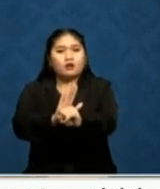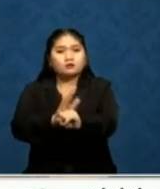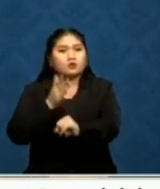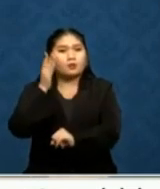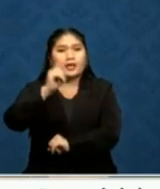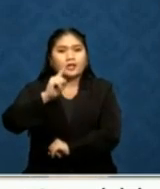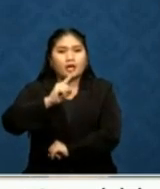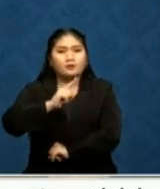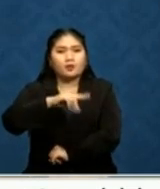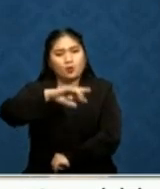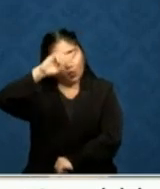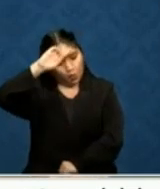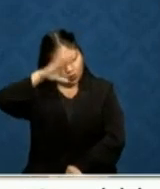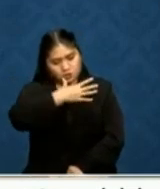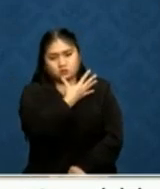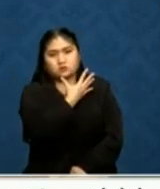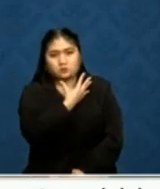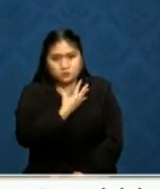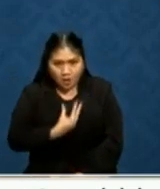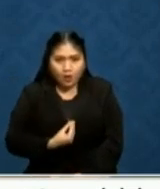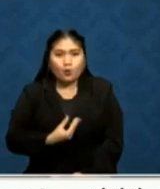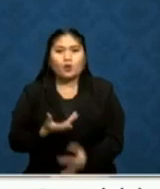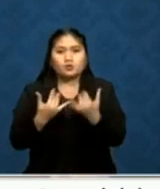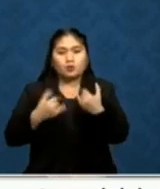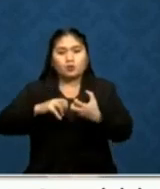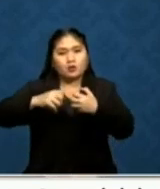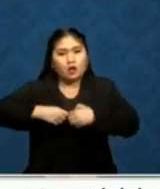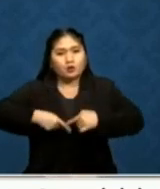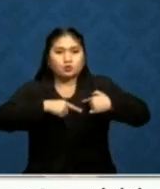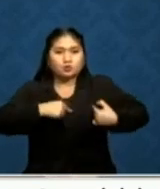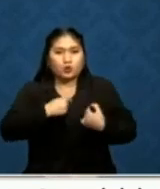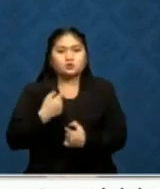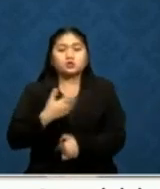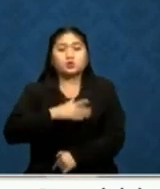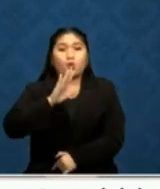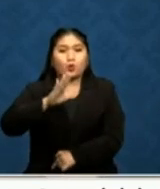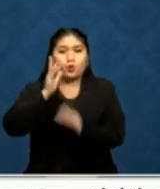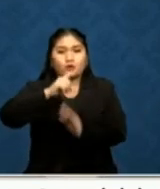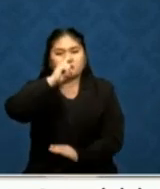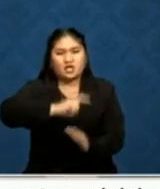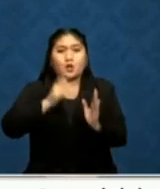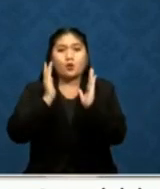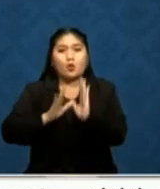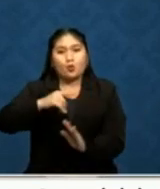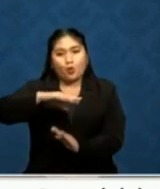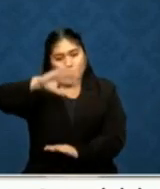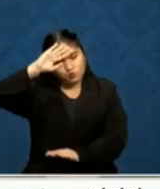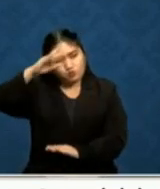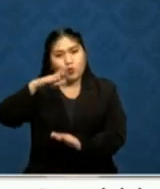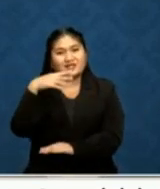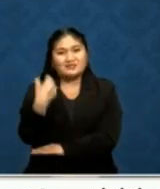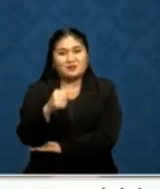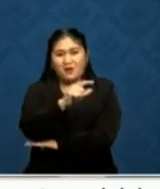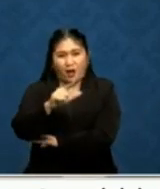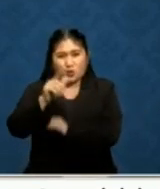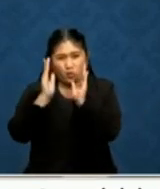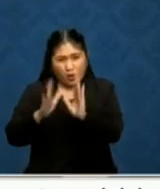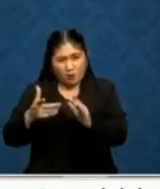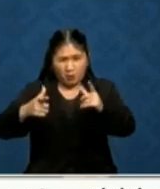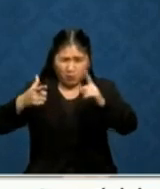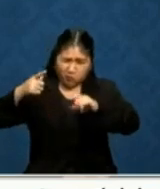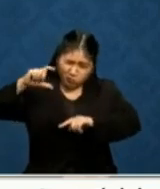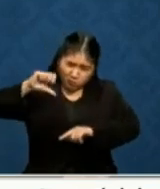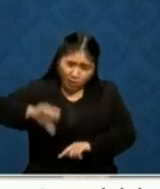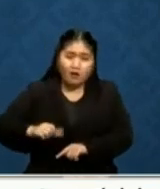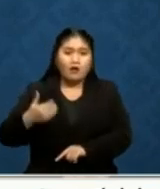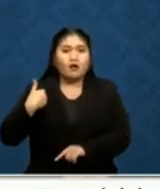โรคซึมเศร้าค่ะและนี่ยิ่งตอกย้ำนะคะให้สถานการณ์ปัญหาสุขภาพจิตของคนไทยที่ตอนนี้มีผู้ป่วยอยู่เป็น10ล้านคนแล้วมันแย่ขึ้นไปอีกค่ะแต่ท่านประธาน